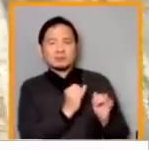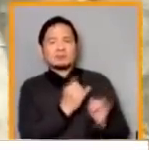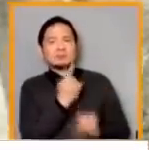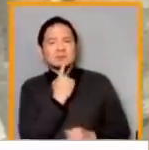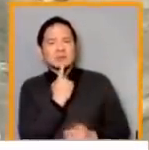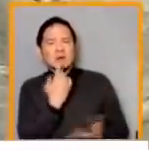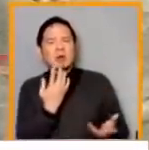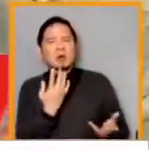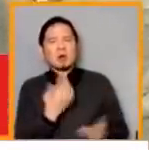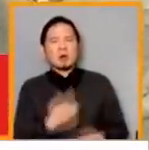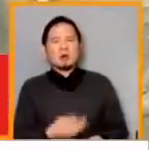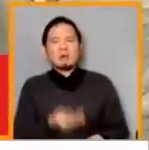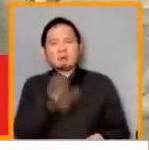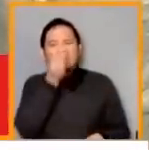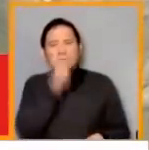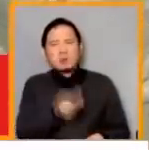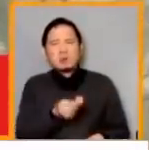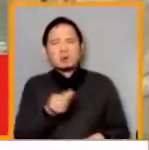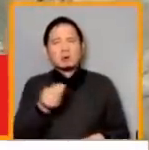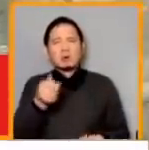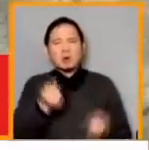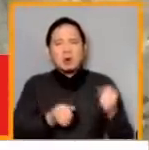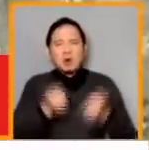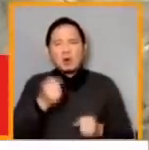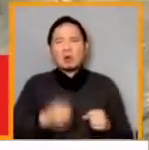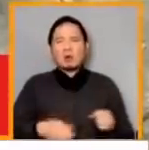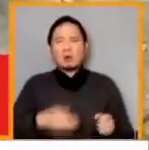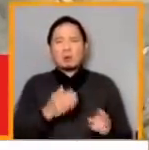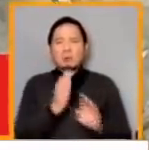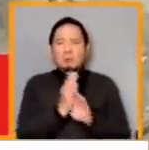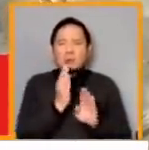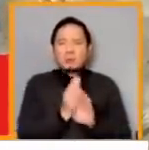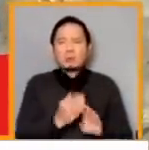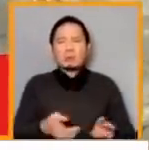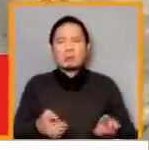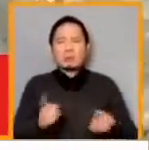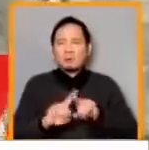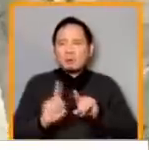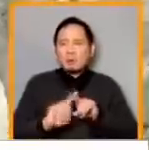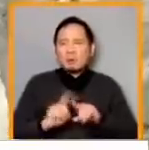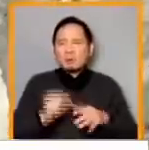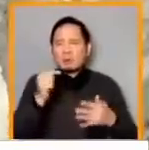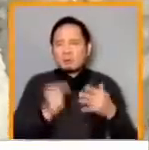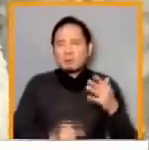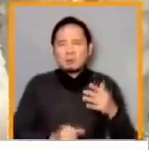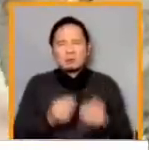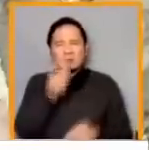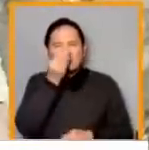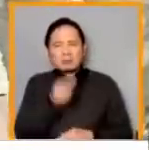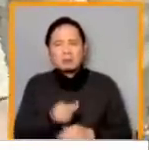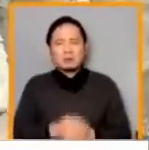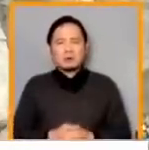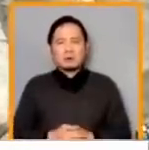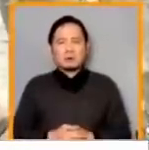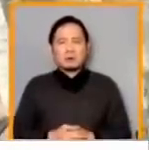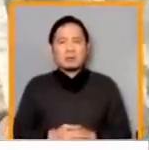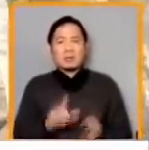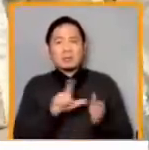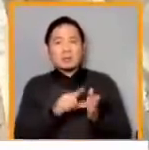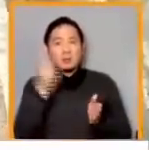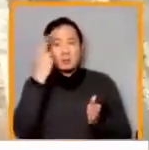mga pampasaherong mga sasakyan, yung mga bus na kanilang nasasakyan. Pero kung anong dahilan dito, mamaya alamin natin. Pero bigyan ko lamang kayo